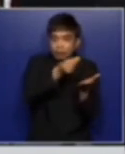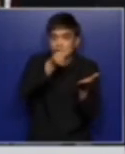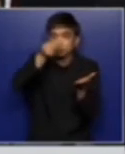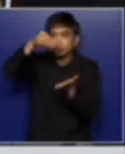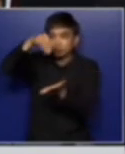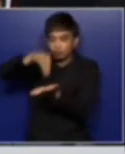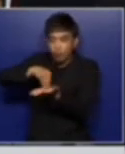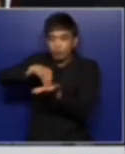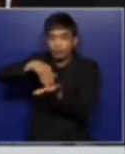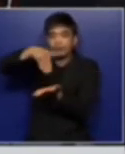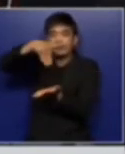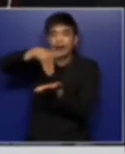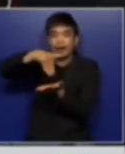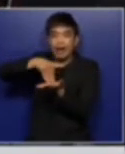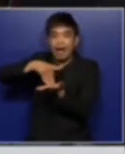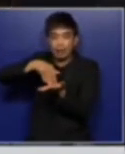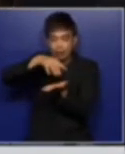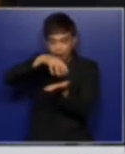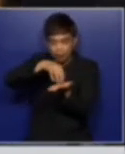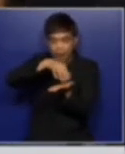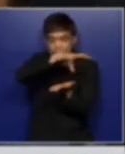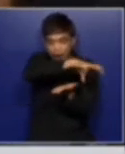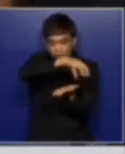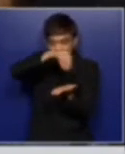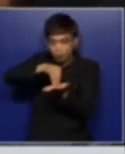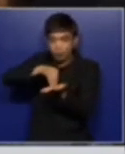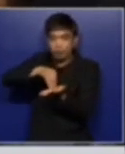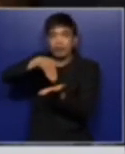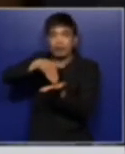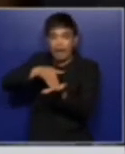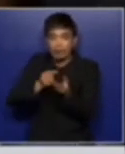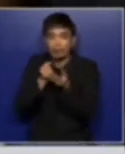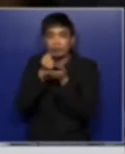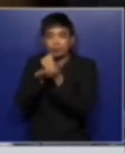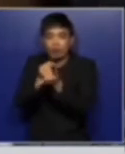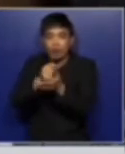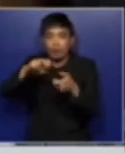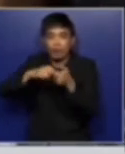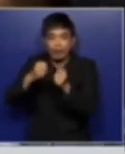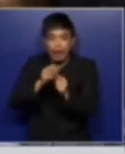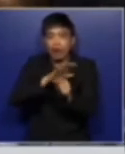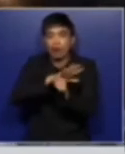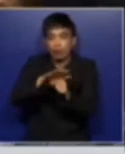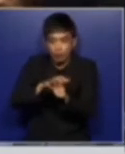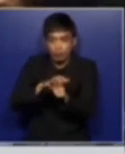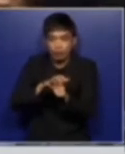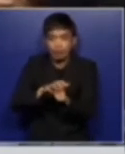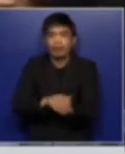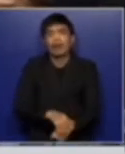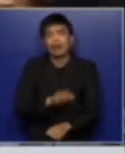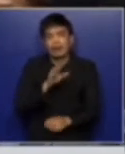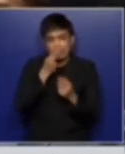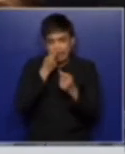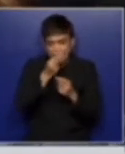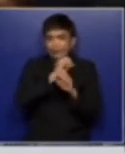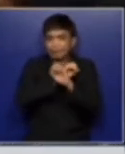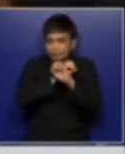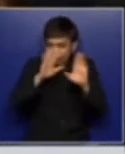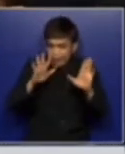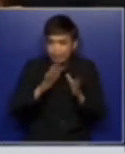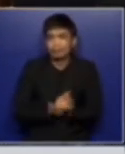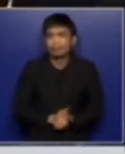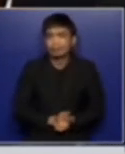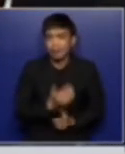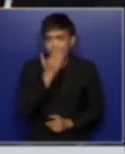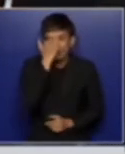ก้ไขปัญหาบรรเทาโควิดแล้วท่านประธานครับไอ้ตรงนี้มันเห็นชัดครับว่าเรือดำน้ำเนี่ย